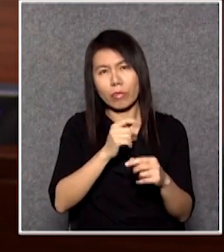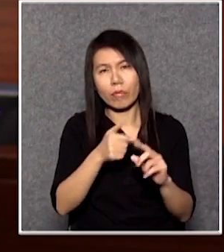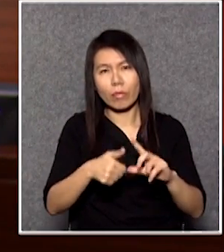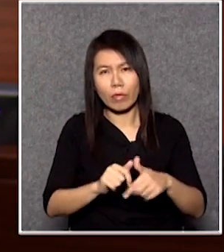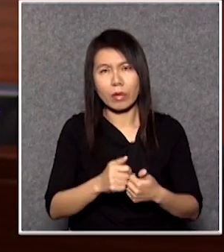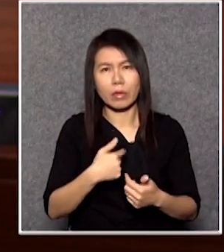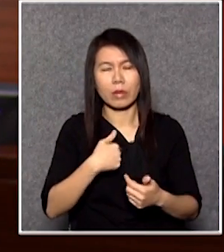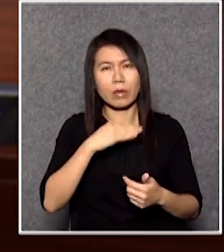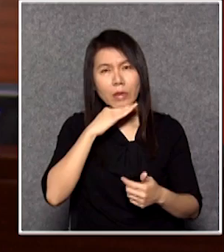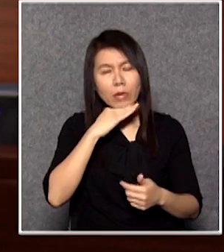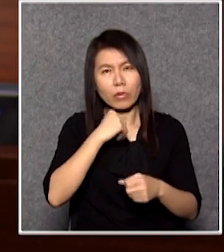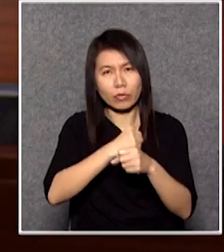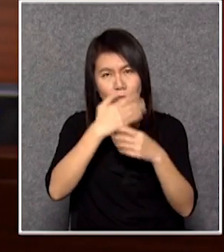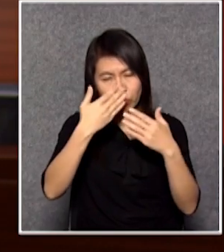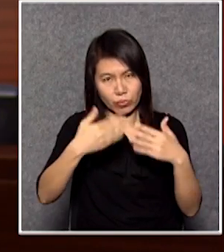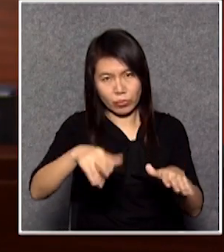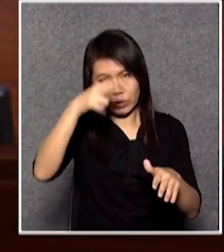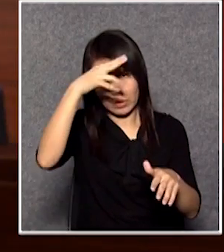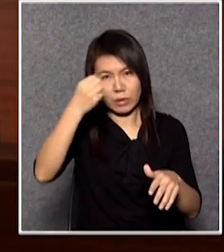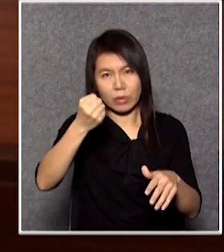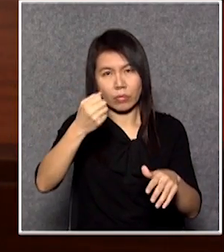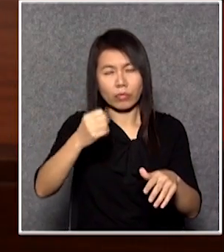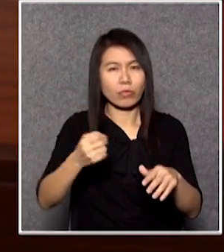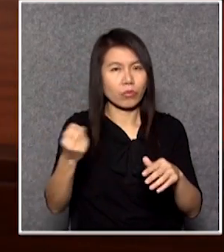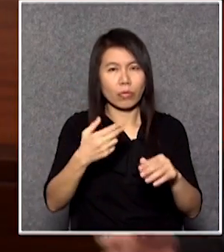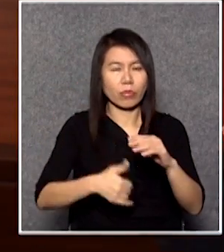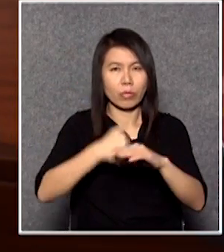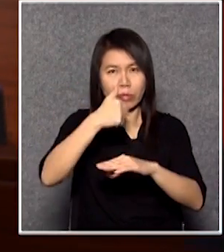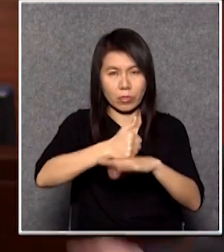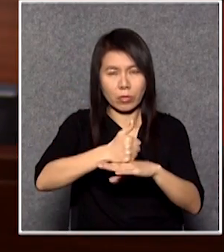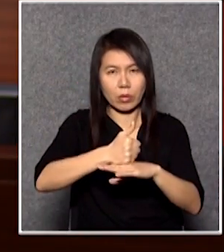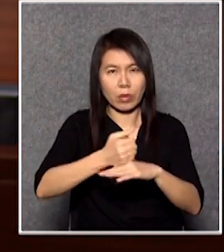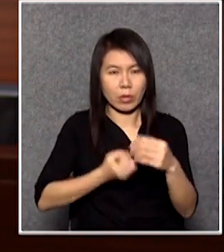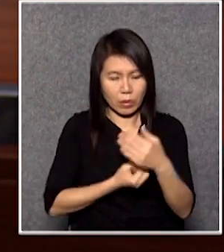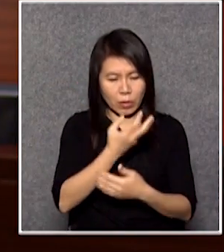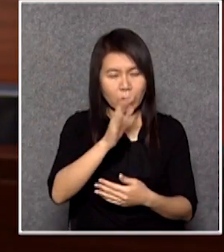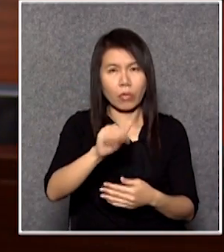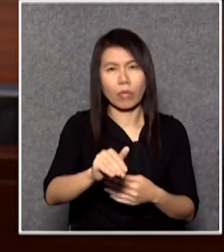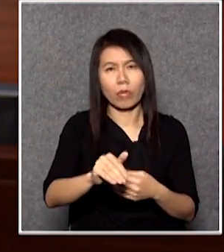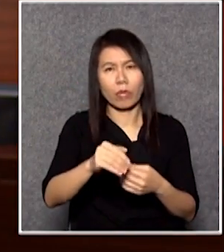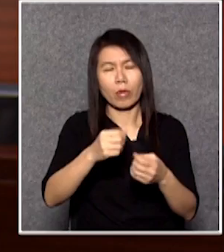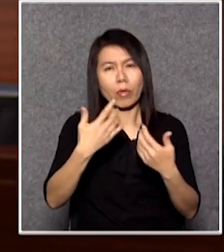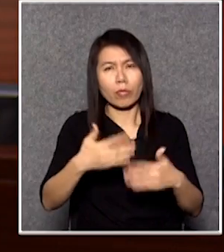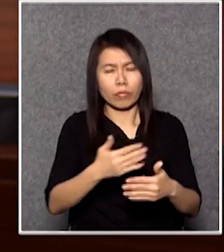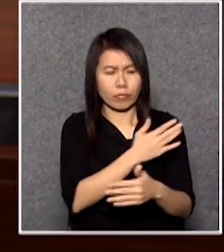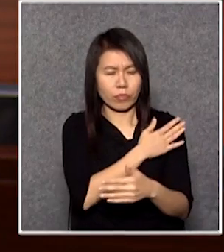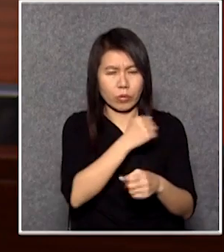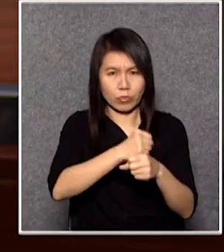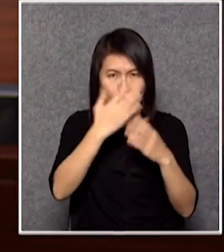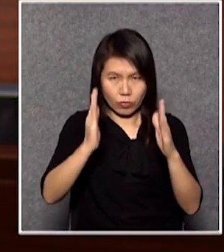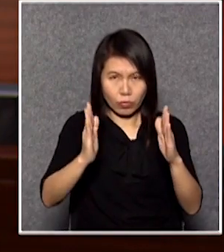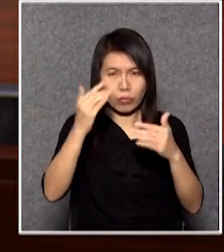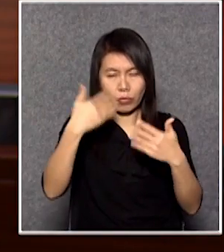才出來跟公眾交代就可以了，等我這個任期完結了後我出來交代就可以了。如果你接受